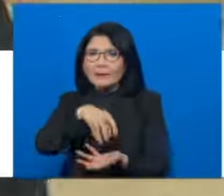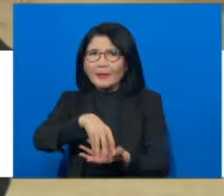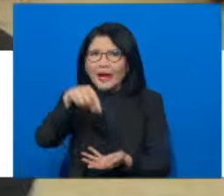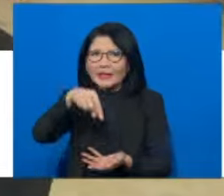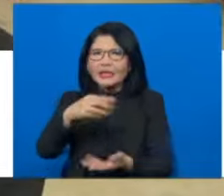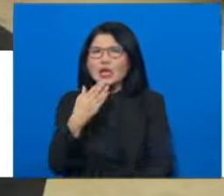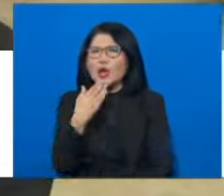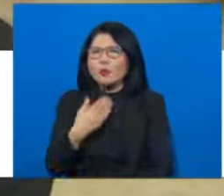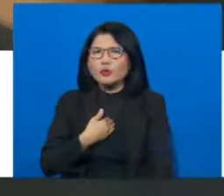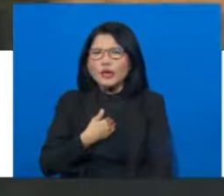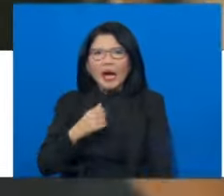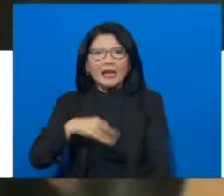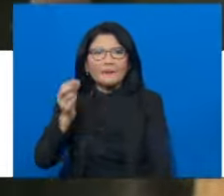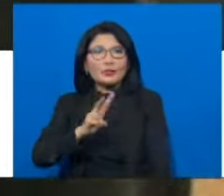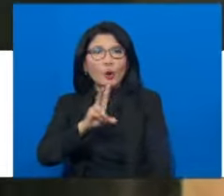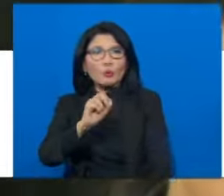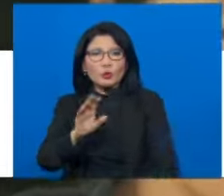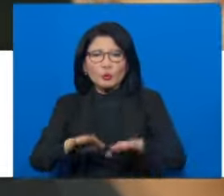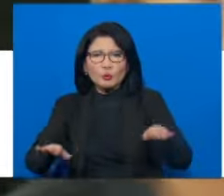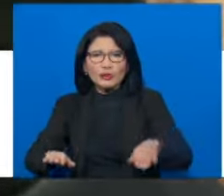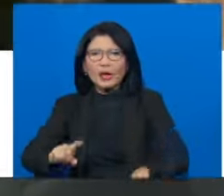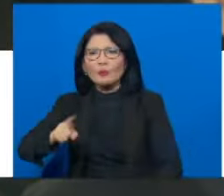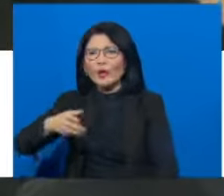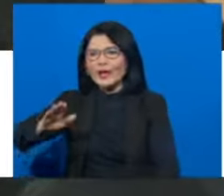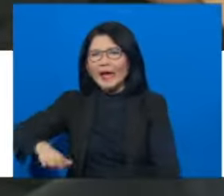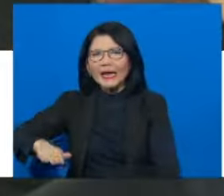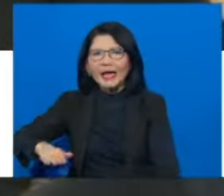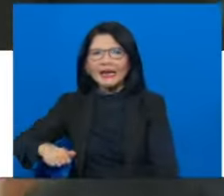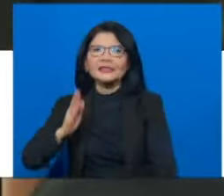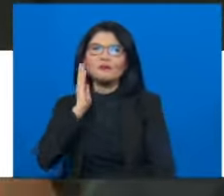mikibih dari murid dariulai anak-anak